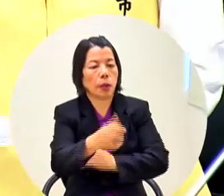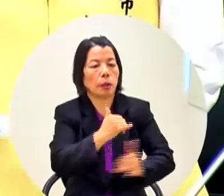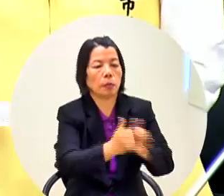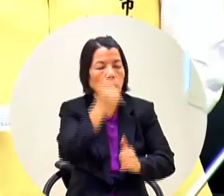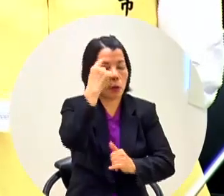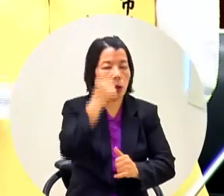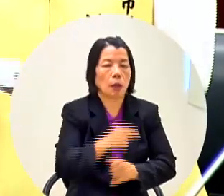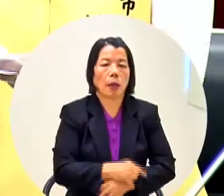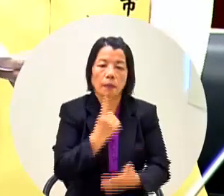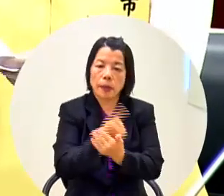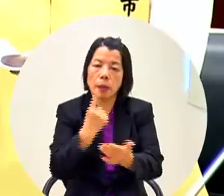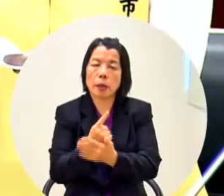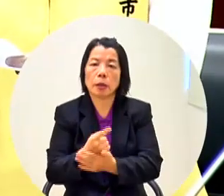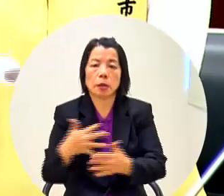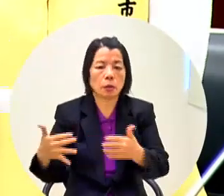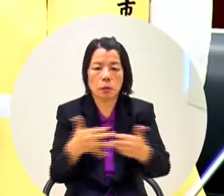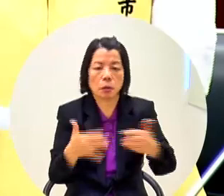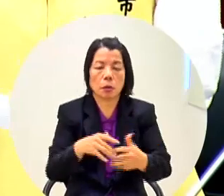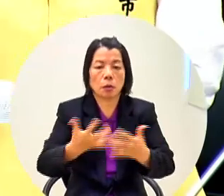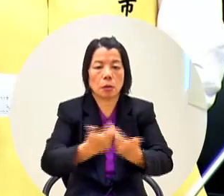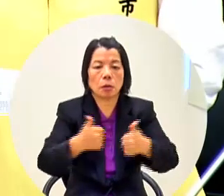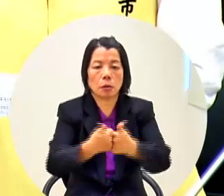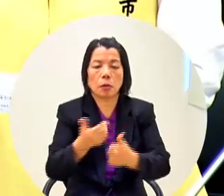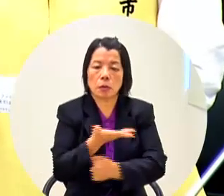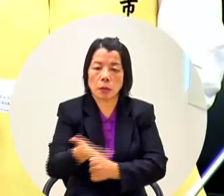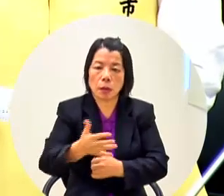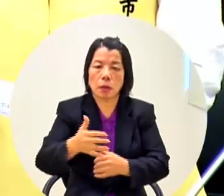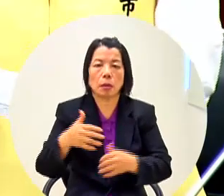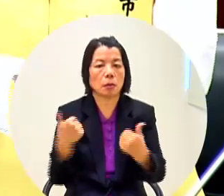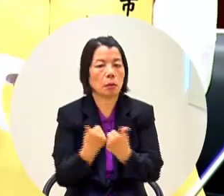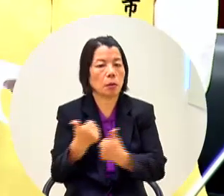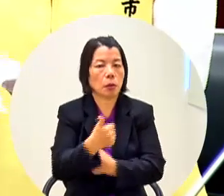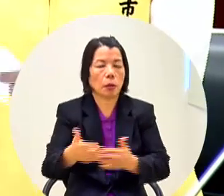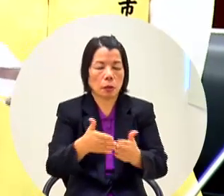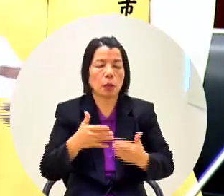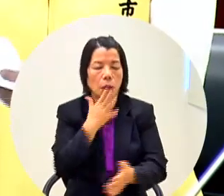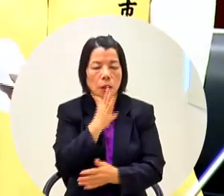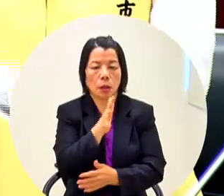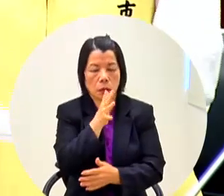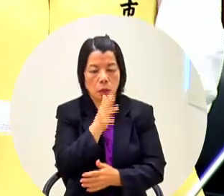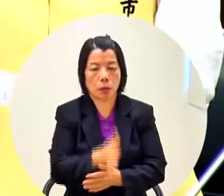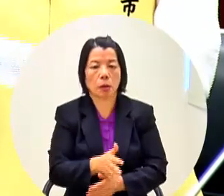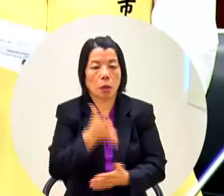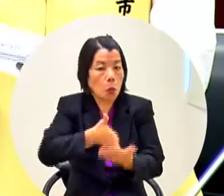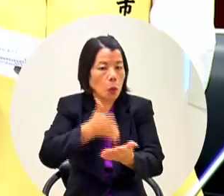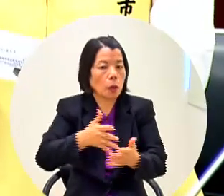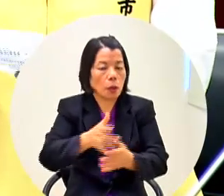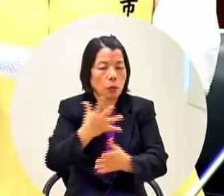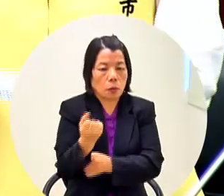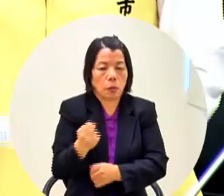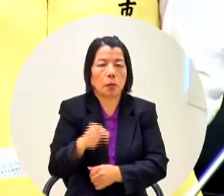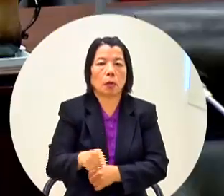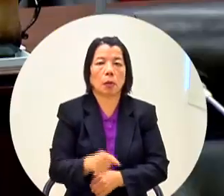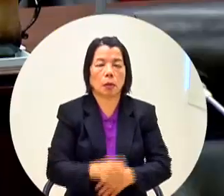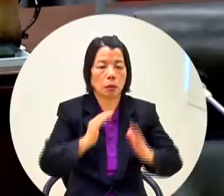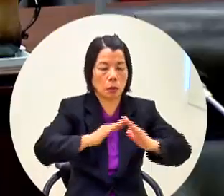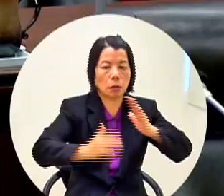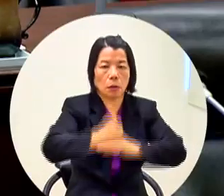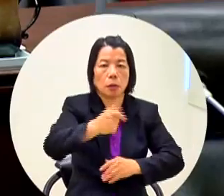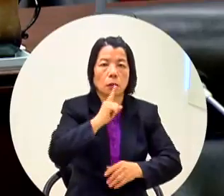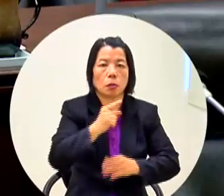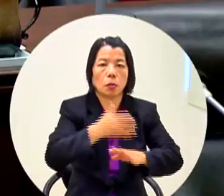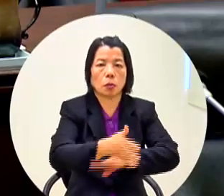一次的质询机会都还是要让每个议员都可以有发言的权利。 那再来就是刚刚市长，其实你提到说